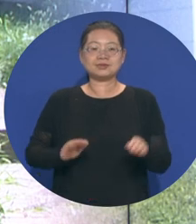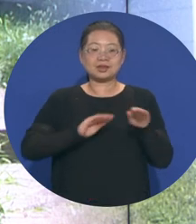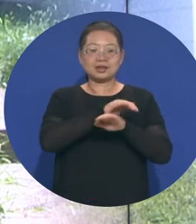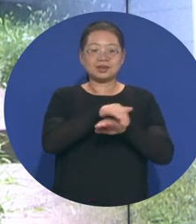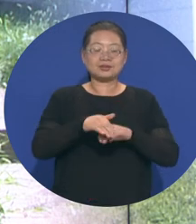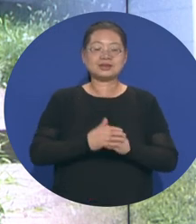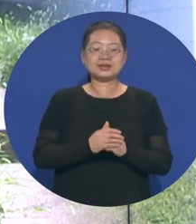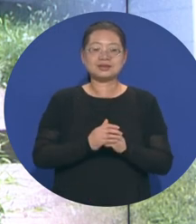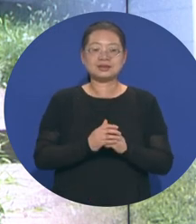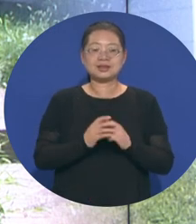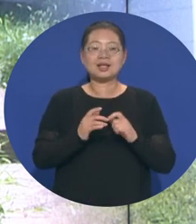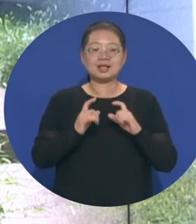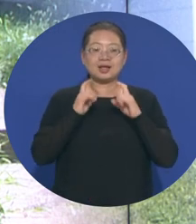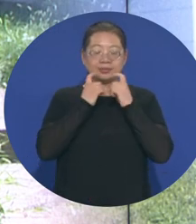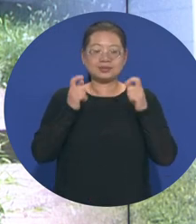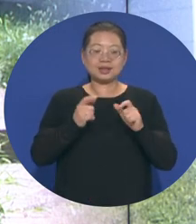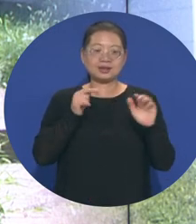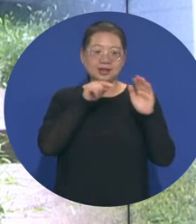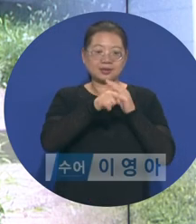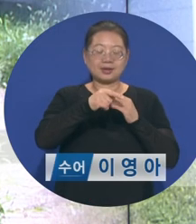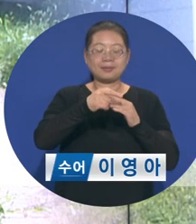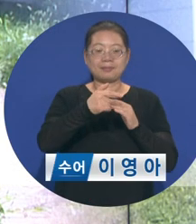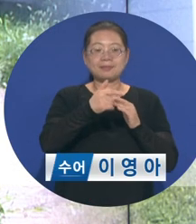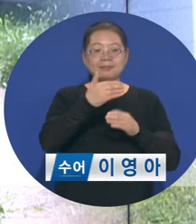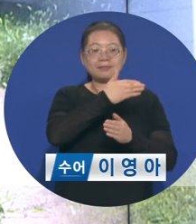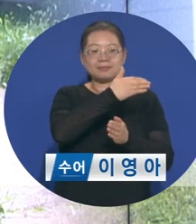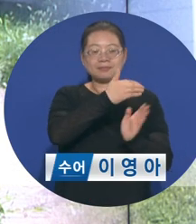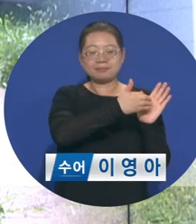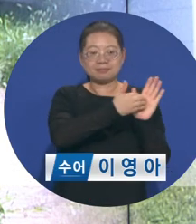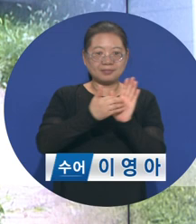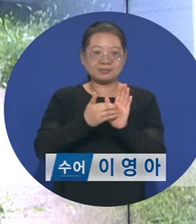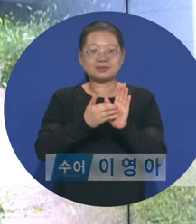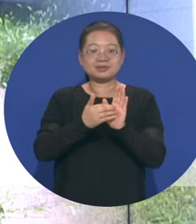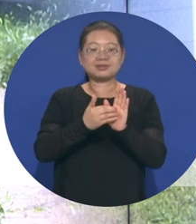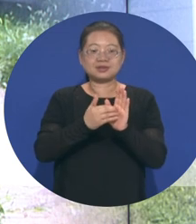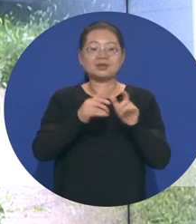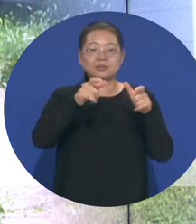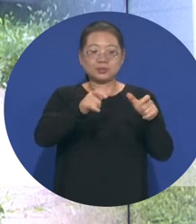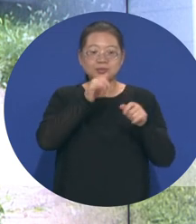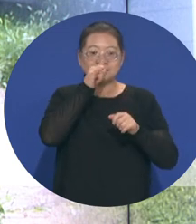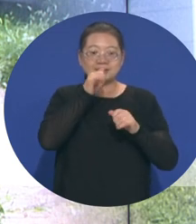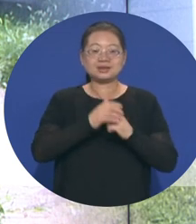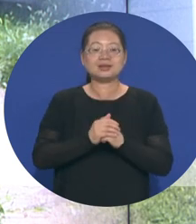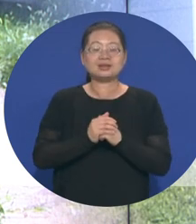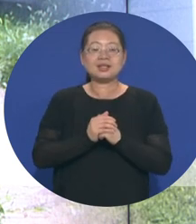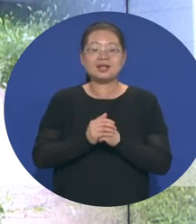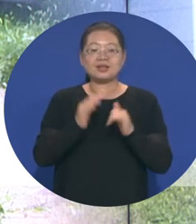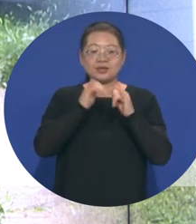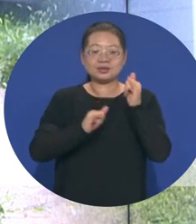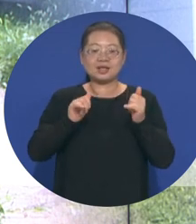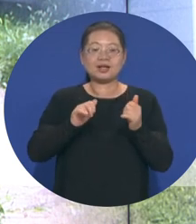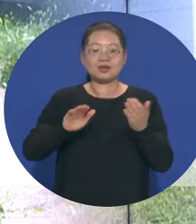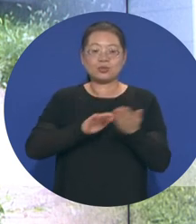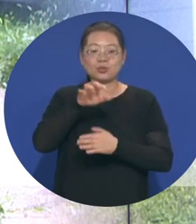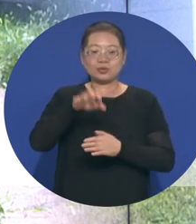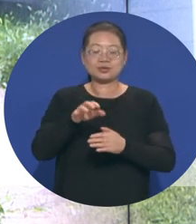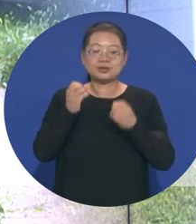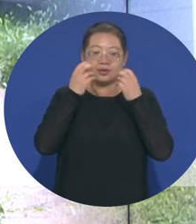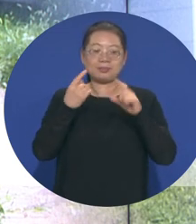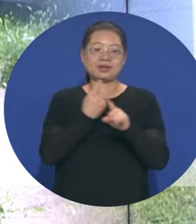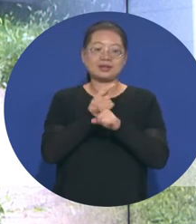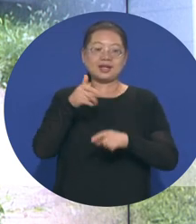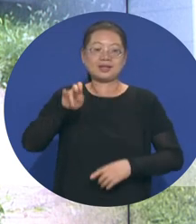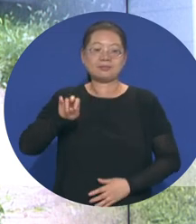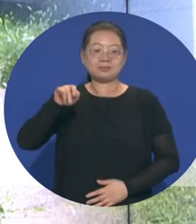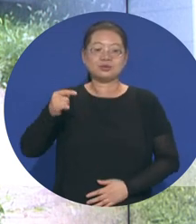파주시 민통선 내 반환 미군기지 캠프 그리브스 역사 공원으로 탈바꿈 됩니다 최근 경기도가 국방부에게